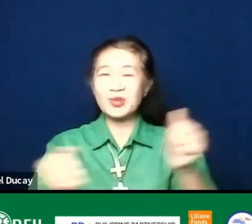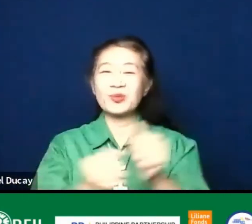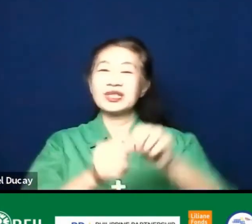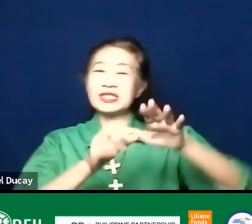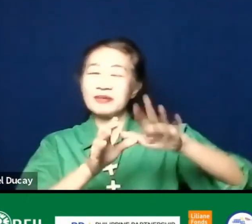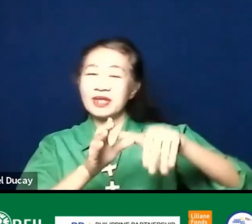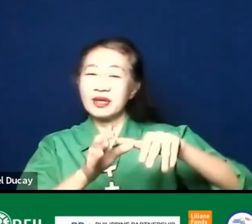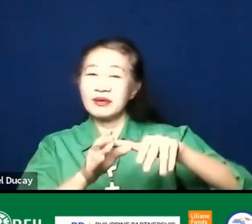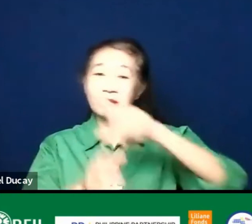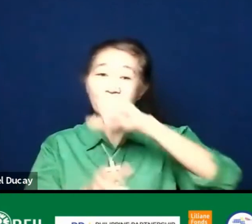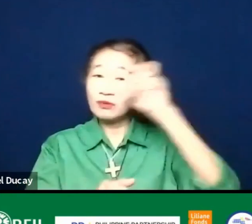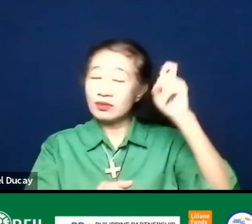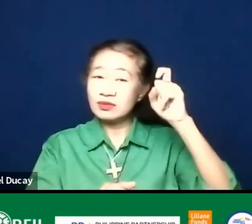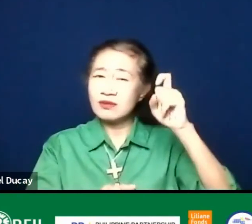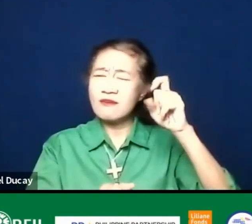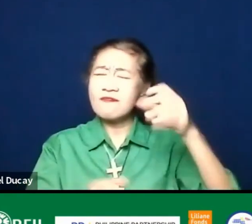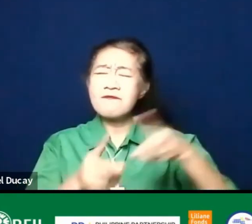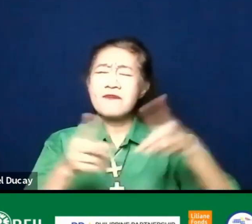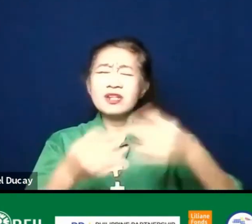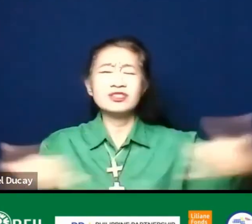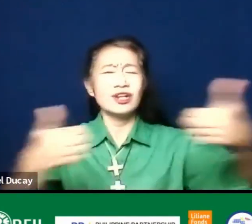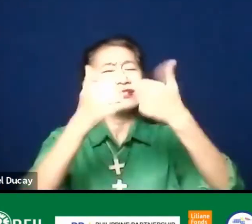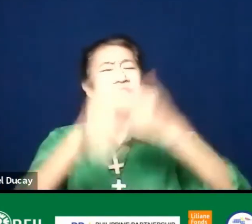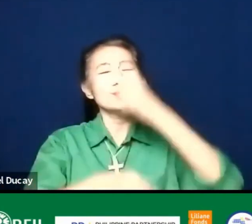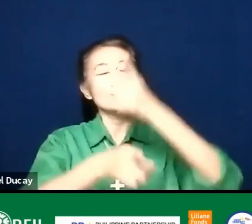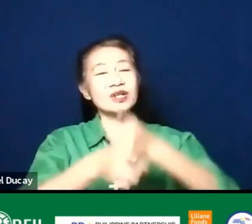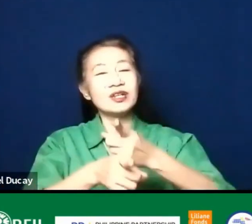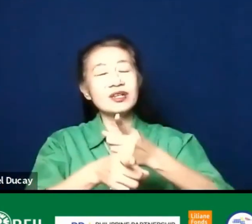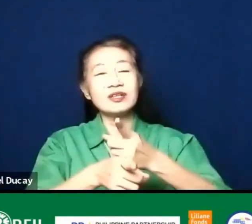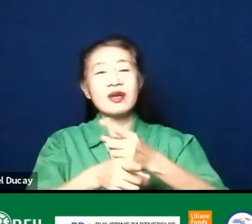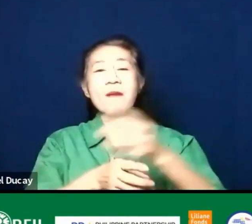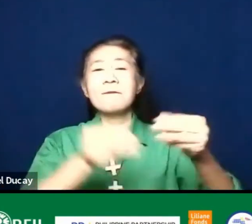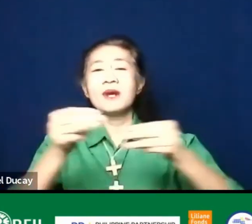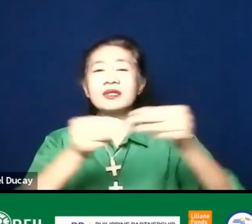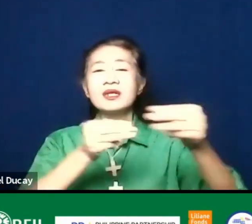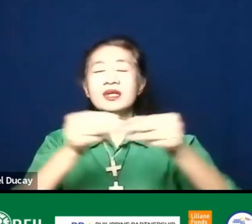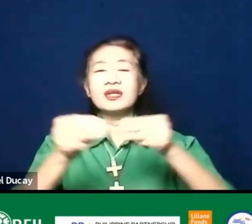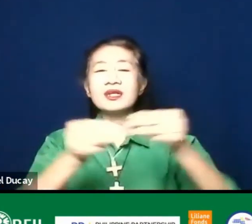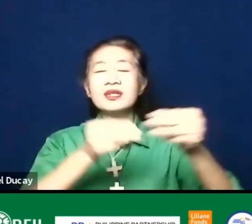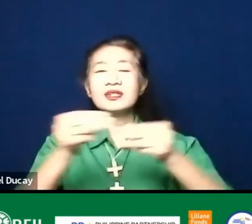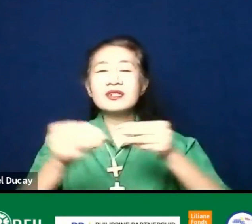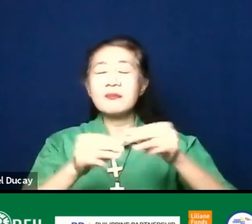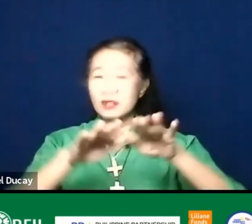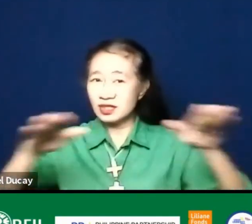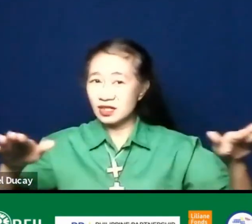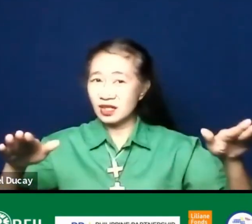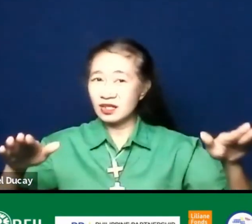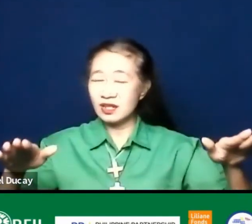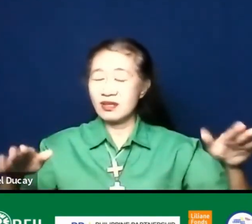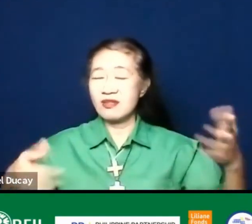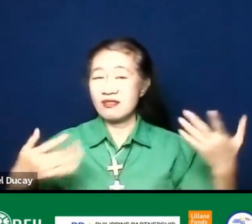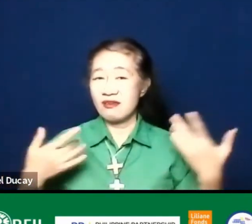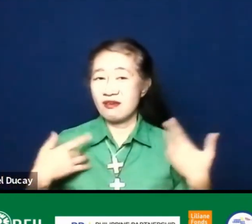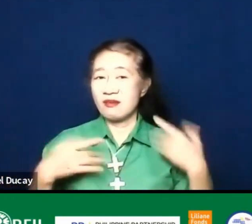disabilities, kasi very challenging talaga no na i-manage no ang mga batang may kapansanan, no.